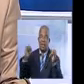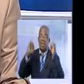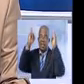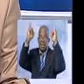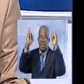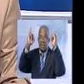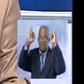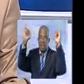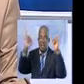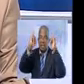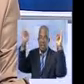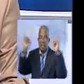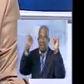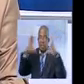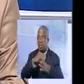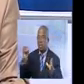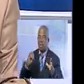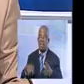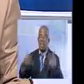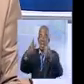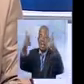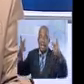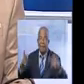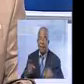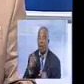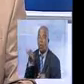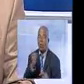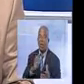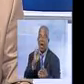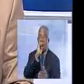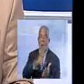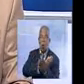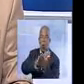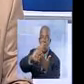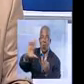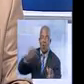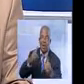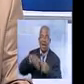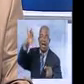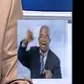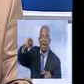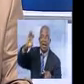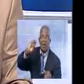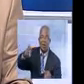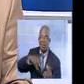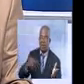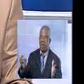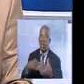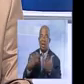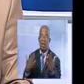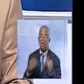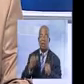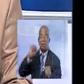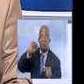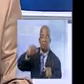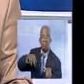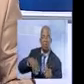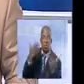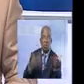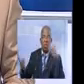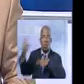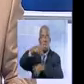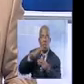l'inauguration de la station de traitement d'eau potable de Yopougon, Niangon 2, et c'est ce vendredi à Yopougon, zone industrielle